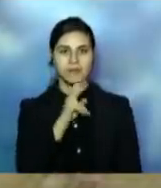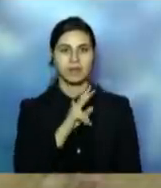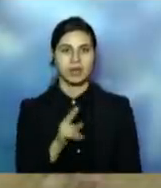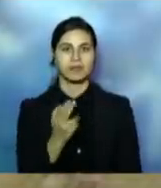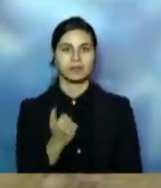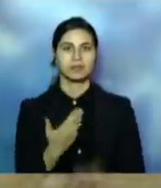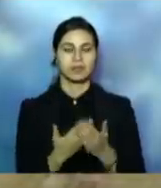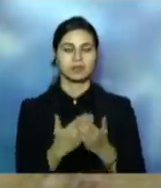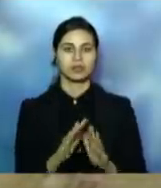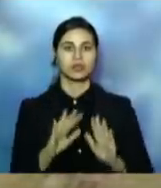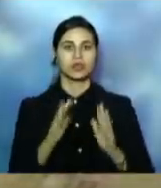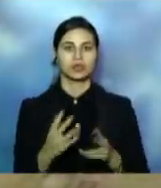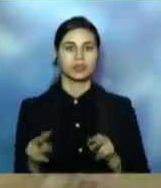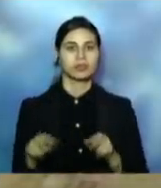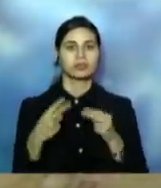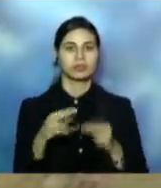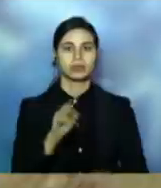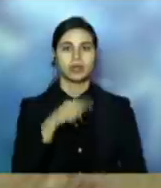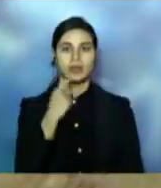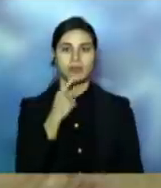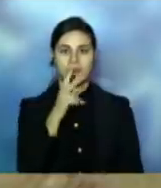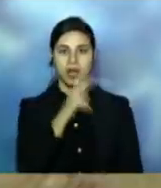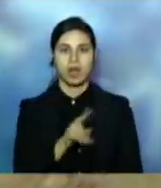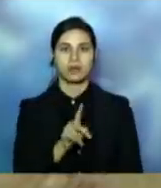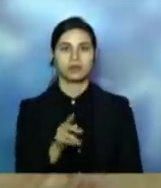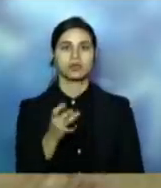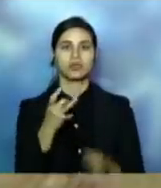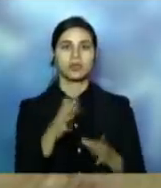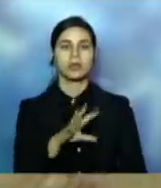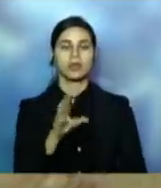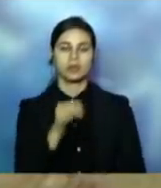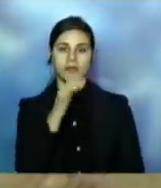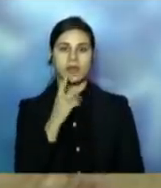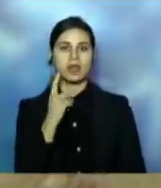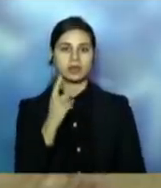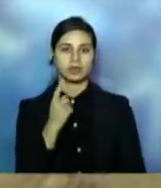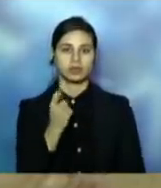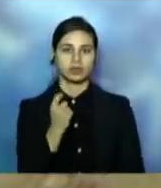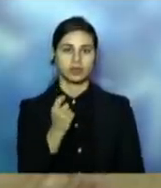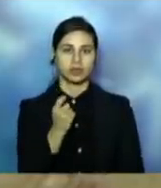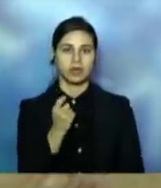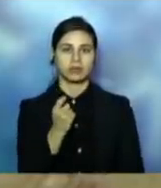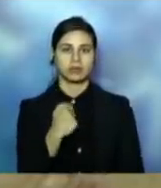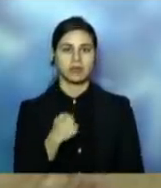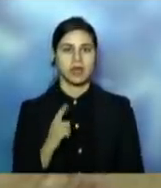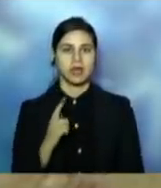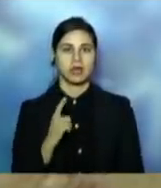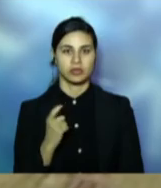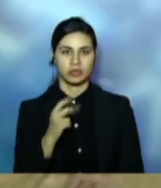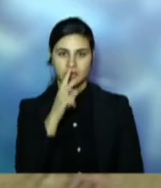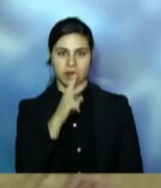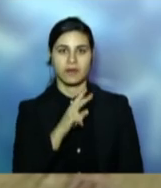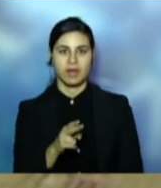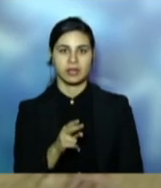აი უცებ რო შეხვდნენ, იძახიან, რომ საერთოდ არ გავს, უბრალოდ ესენი, ანუ ისე რომ ცოტა შეგვქვათ, რომ მე და ანასტასია ესენი